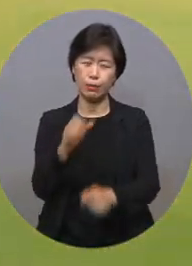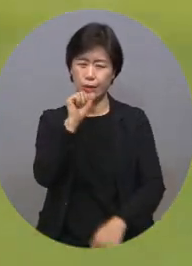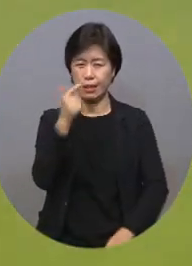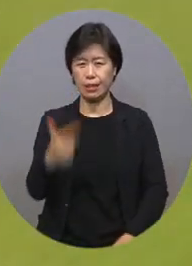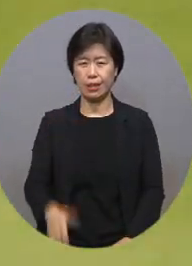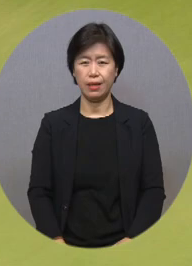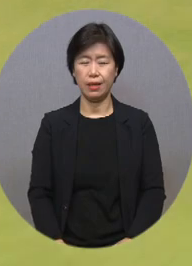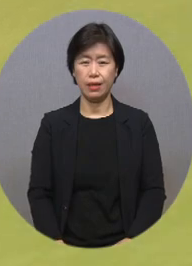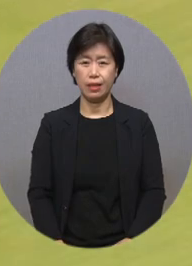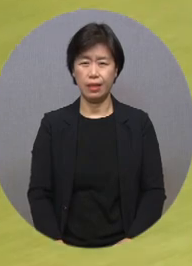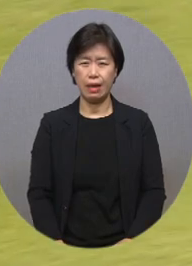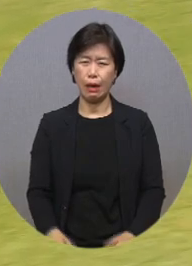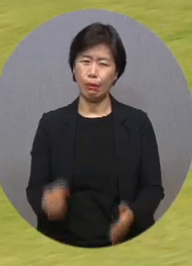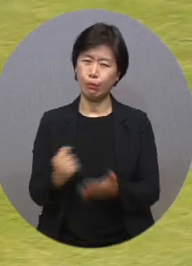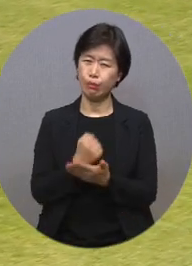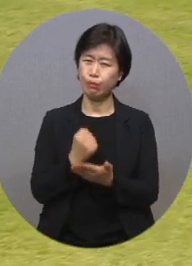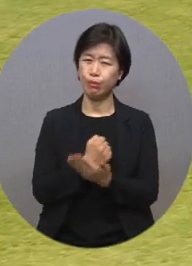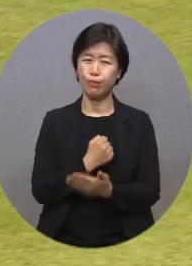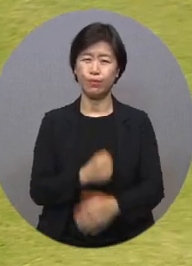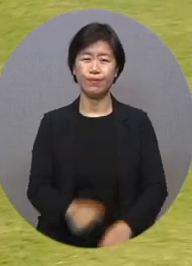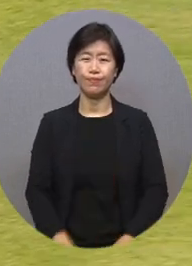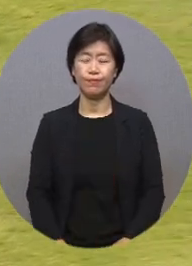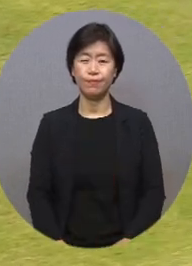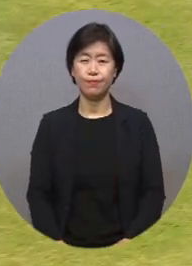와! 짧았어. 고고고!